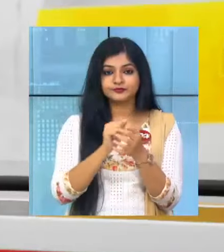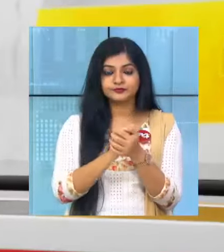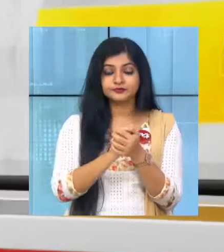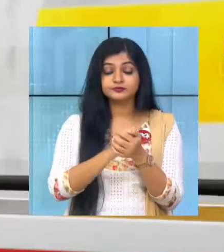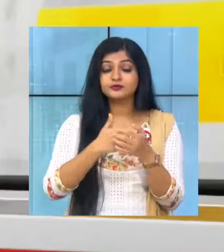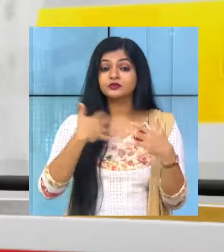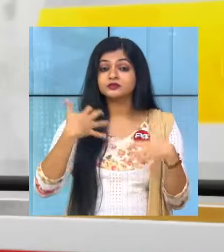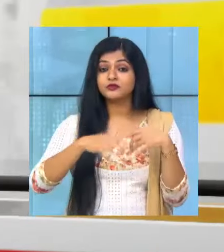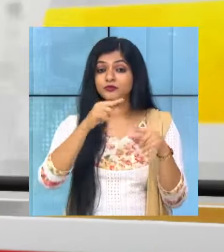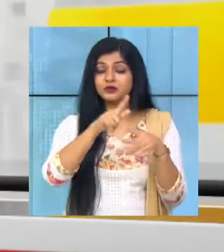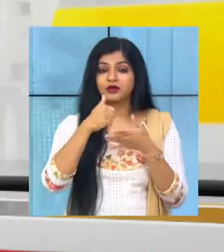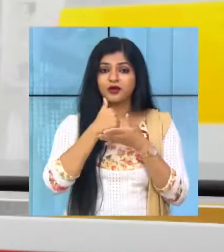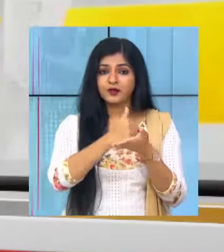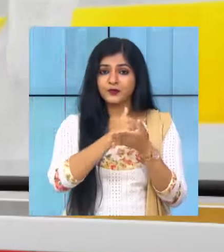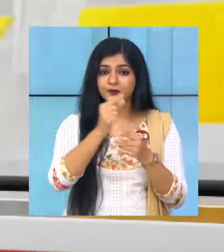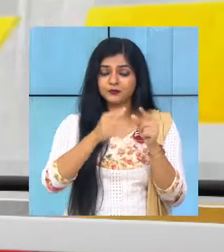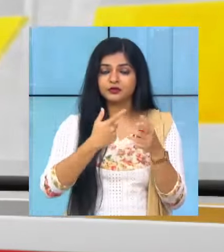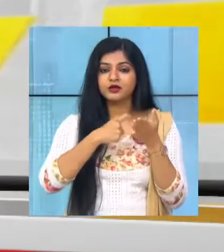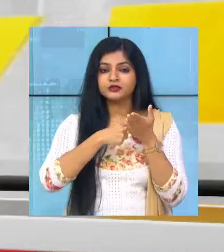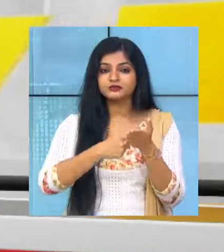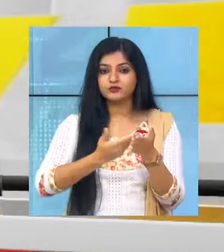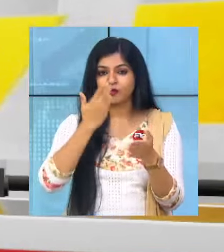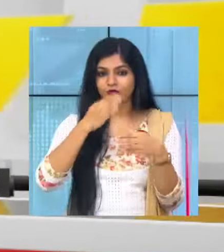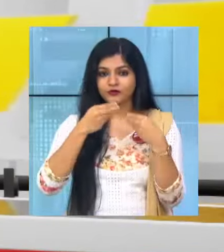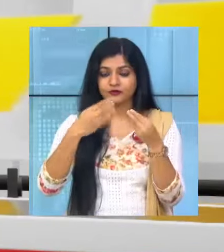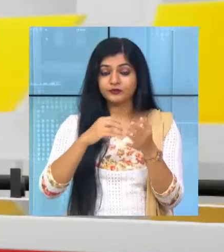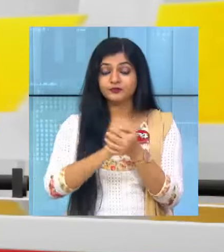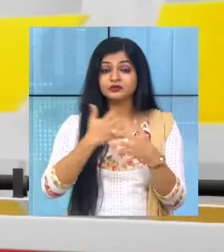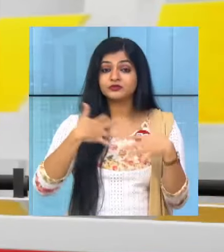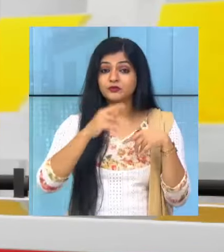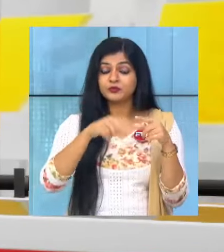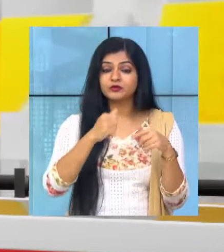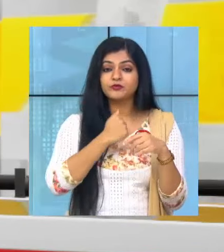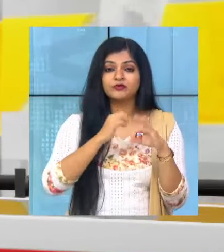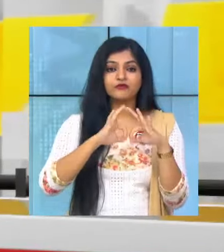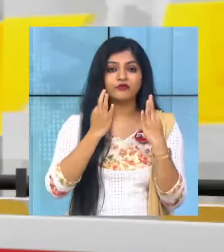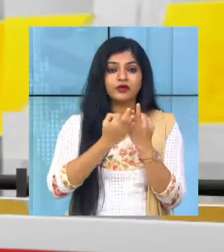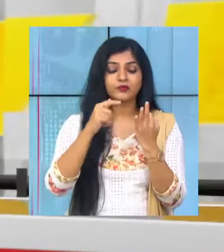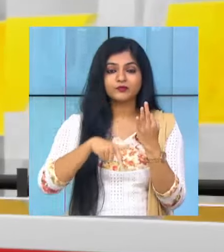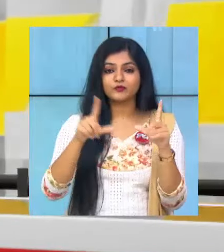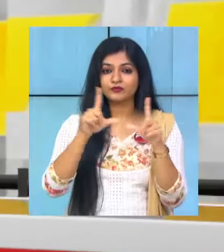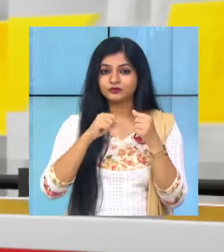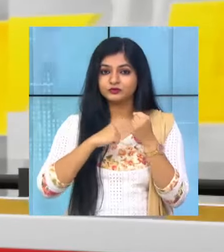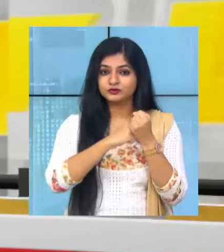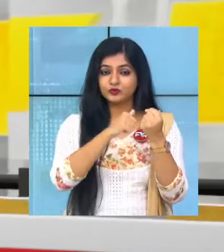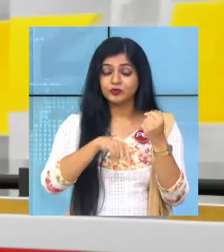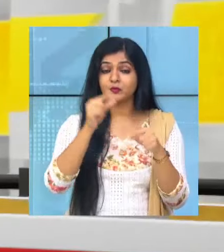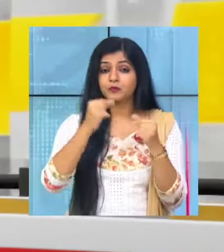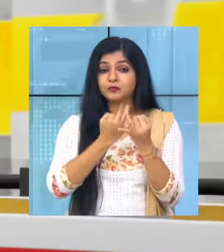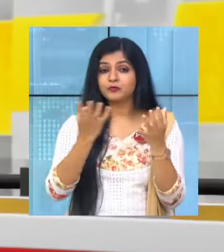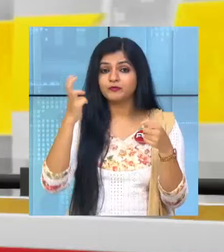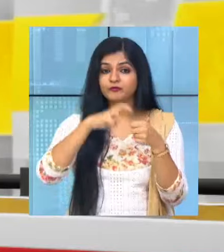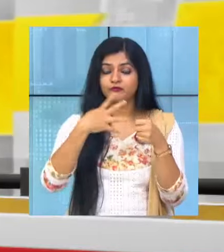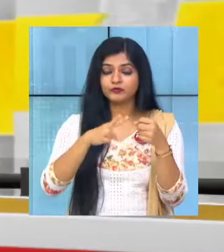ദുരന്ത ഭൂമിയിലെ രക്ഷാപ്രവർത്തകരെ ചടങ്ങിൽ ആദരിച്ചു ദുരന്ത ബാധിതരെ ചേർത്ത് പിടിച്ച് എന്റെ കുടുംബം വയനാടിനൊപ്പം പരിപാടിയിൽ വൻ ജനപങ്കാളിത്തമാണ് ഉണ്ടായത്